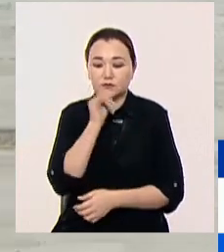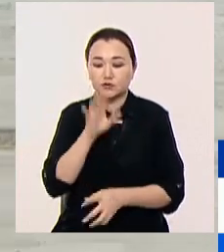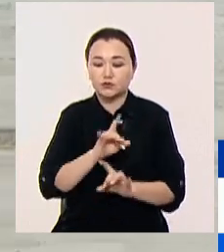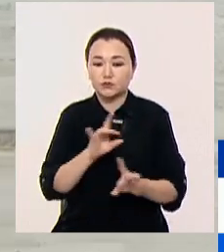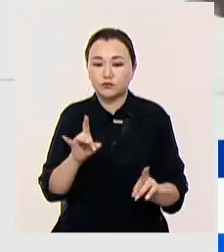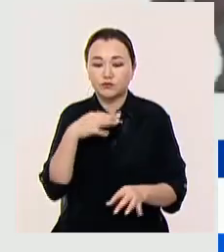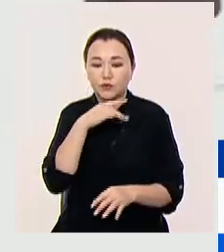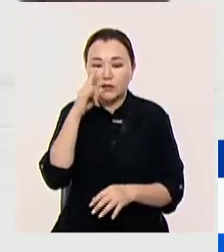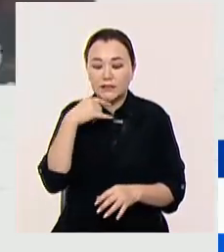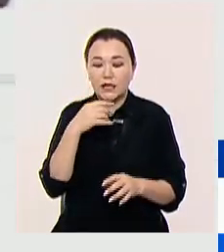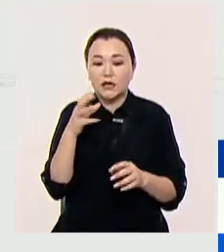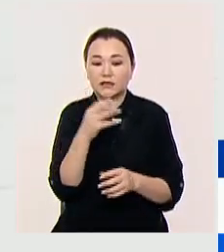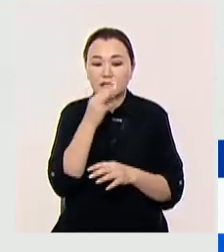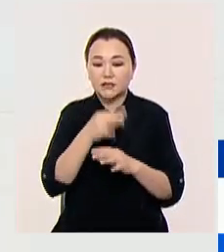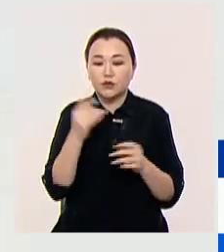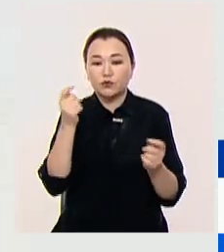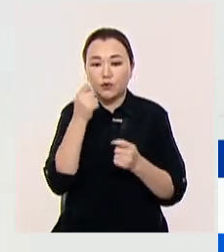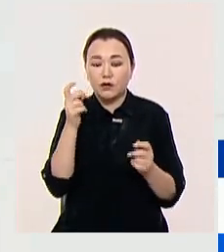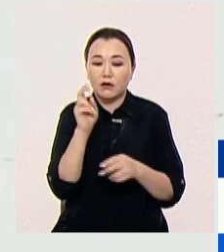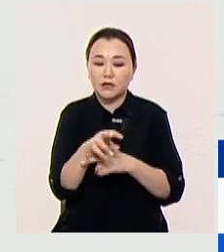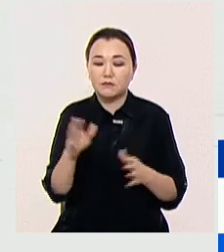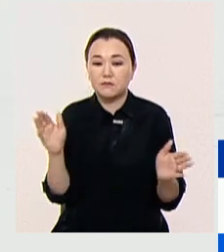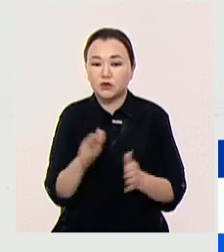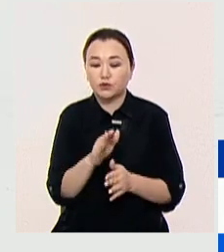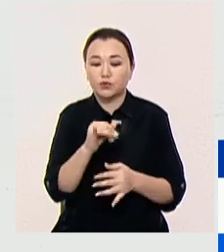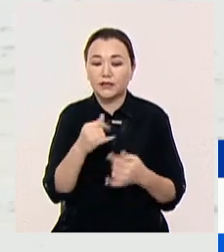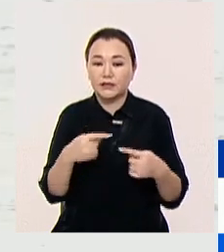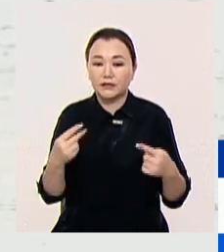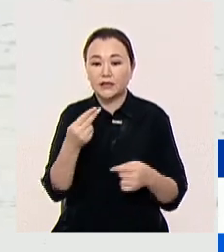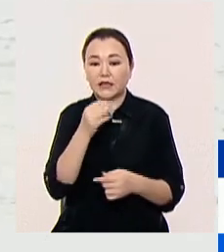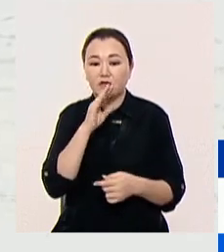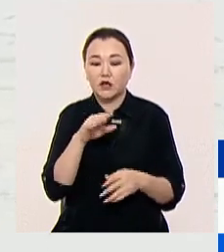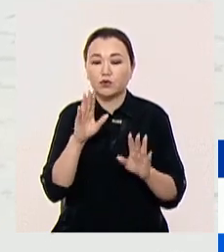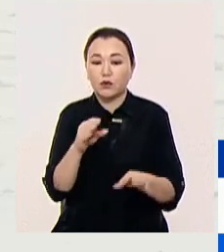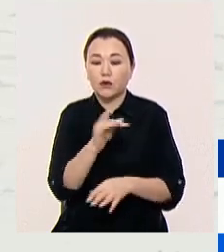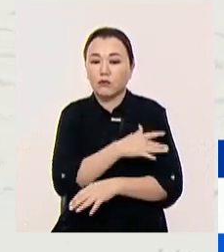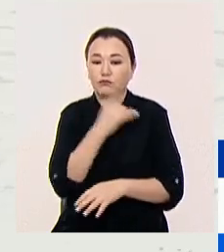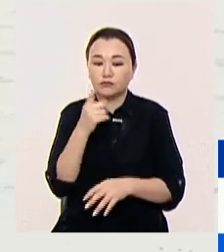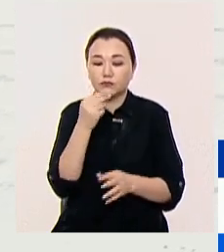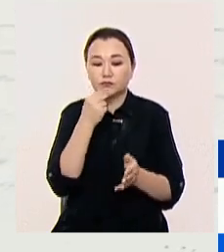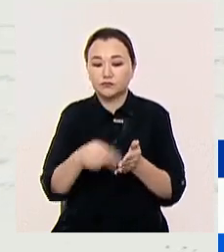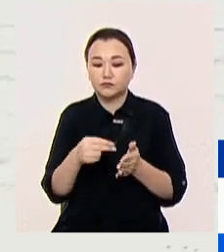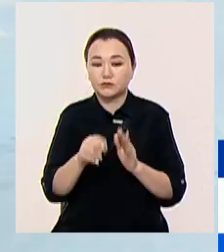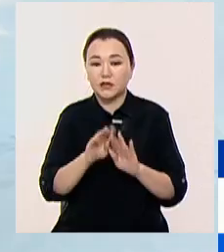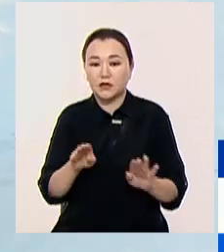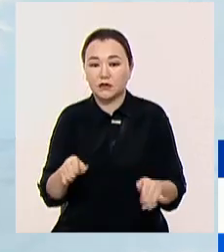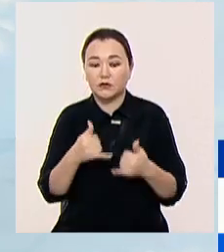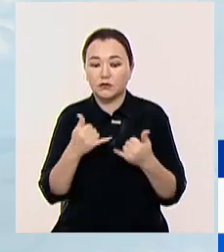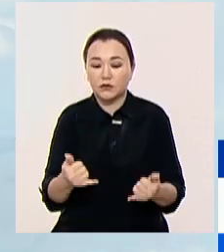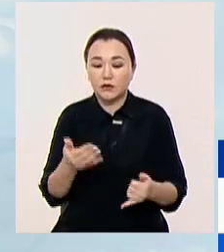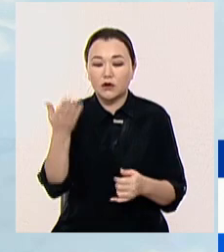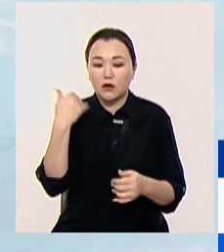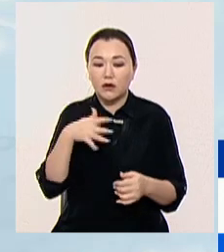казахстанцы и признаются на то и стали ходить меньше Ведь у некоторых денег хватает лишь на коммуналку продукты и детей